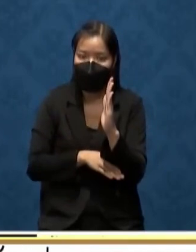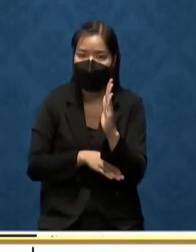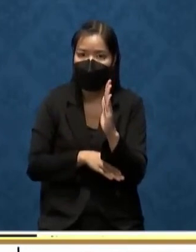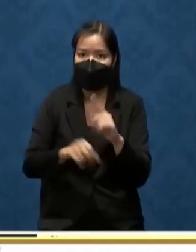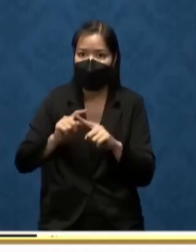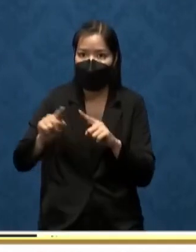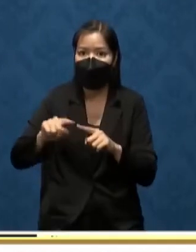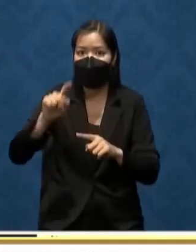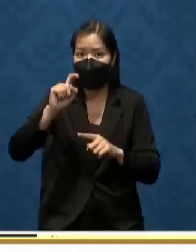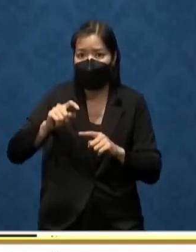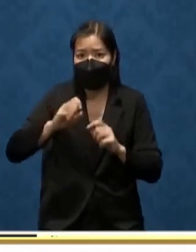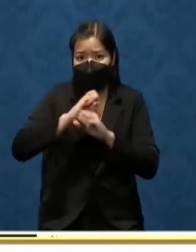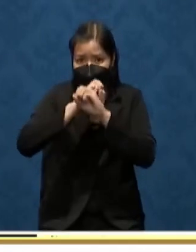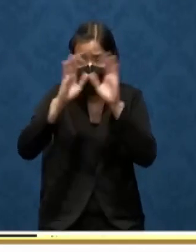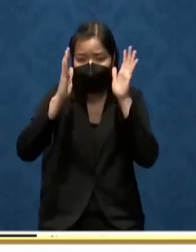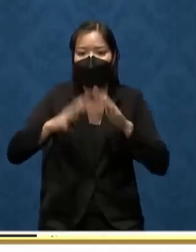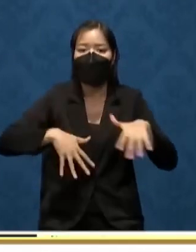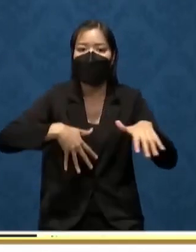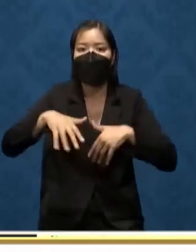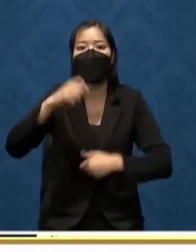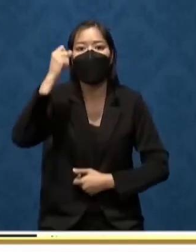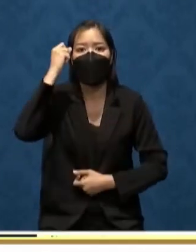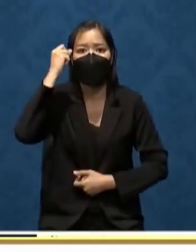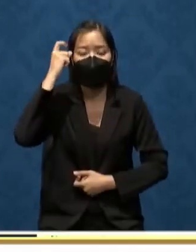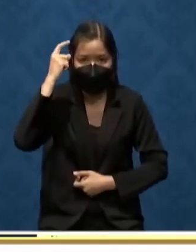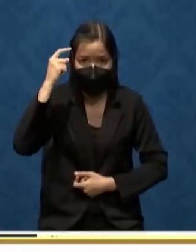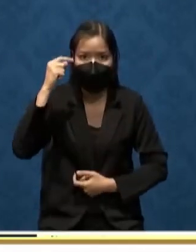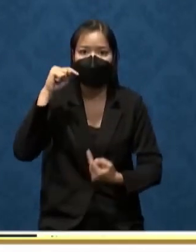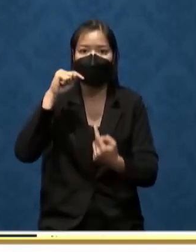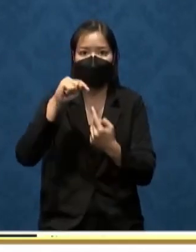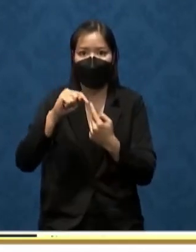้็ให้...ปาาจรได้ข้อ pienง ได้รัซาบควร clair